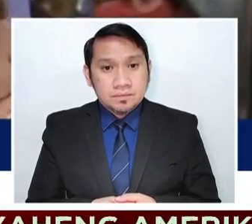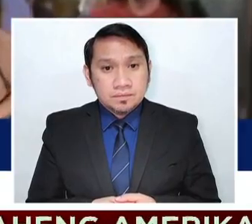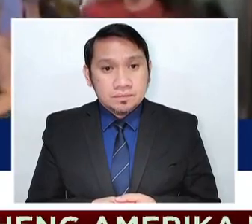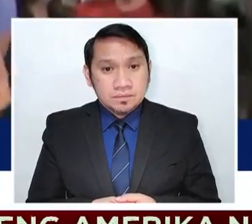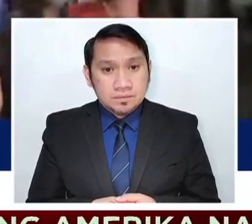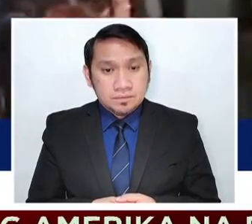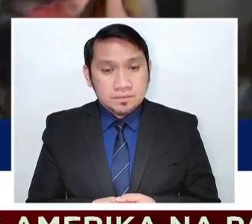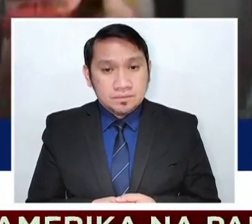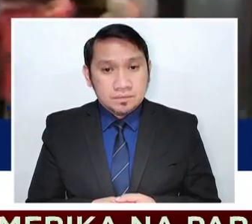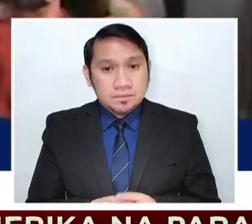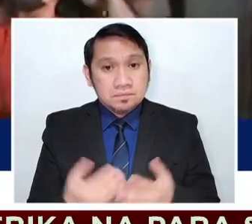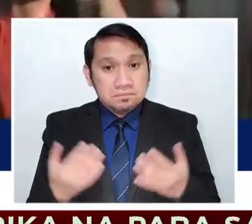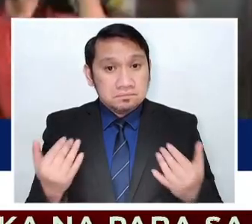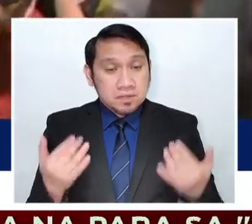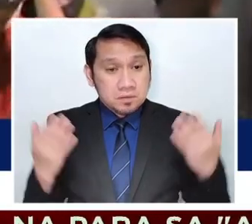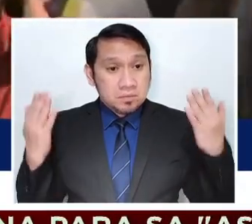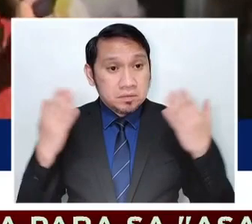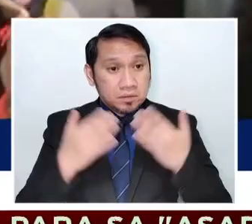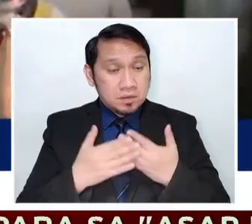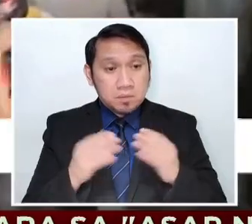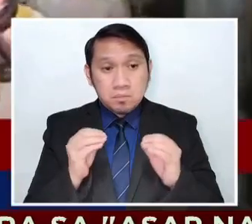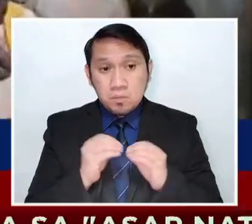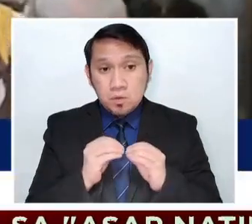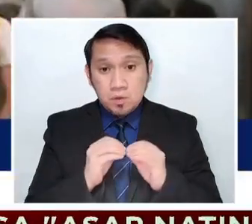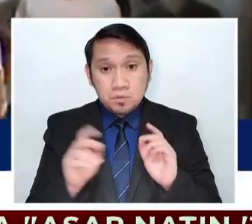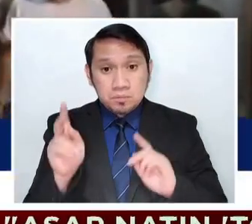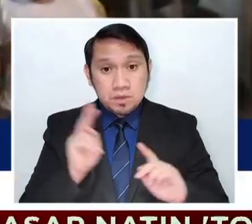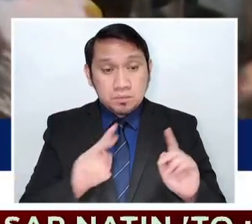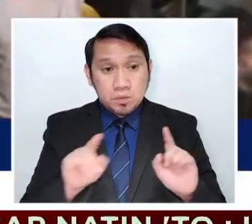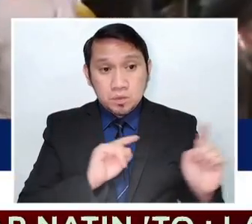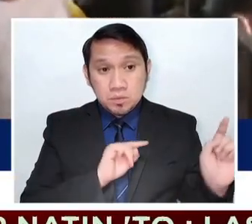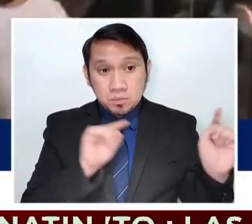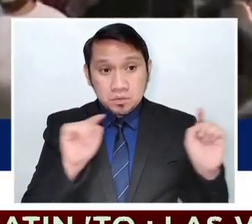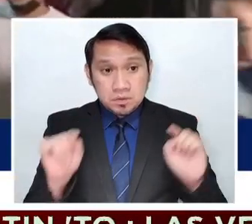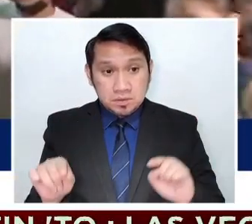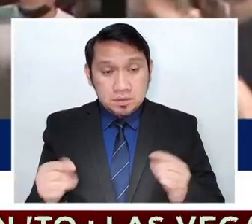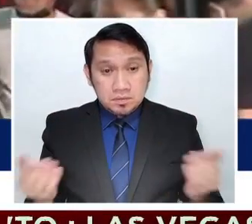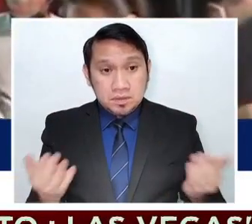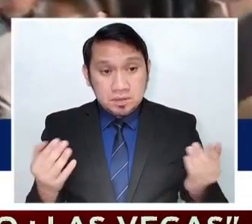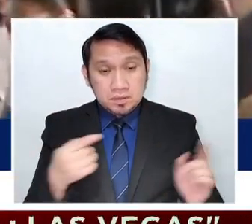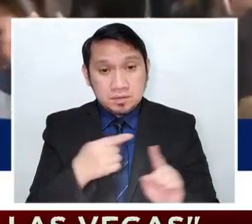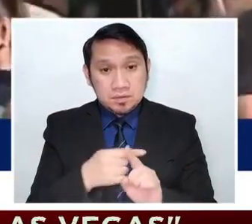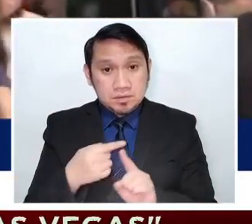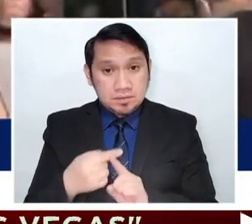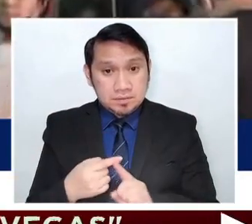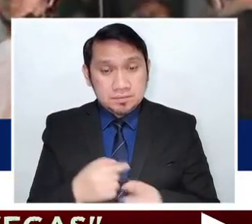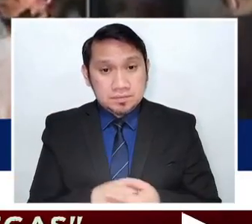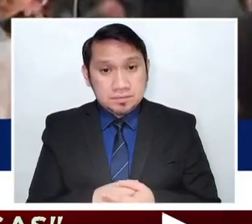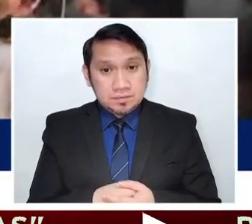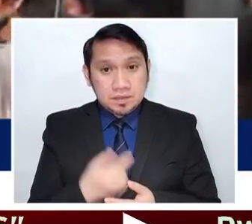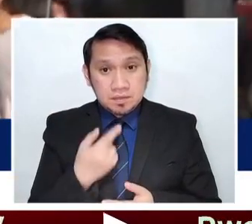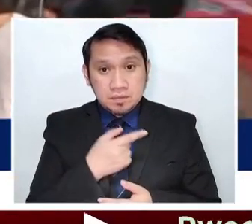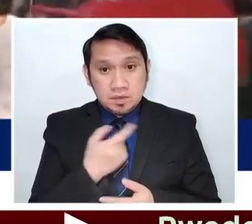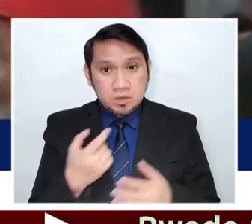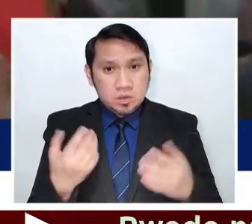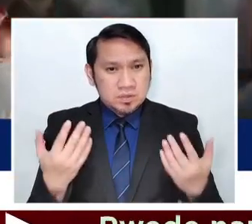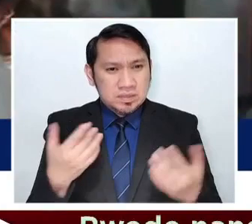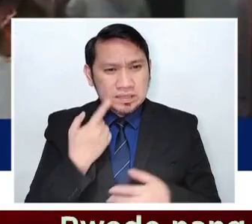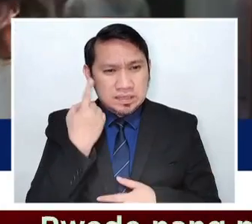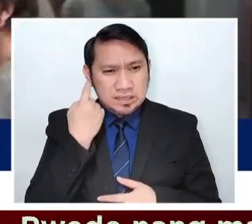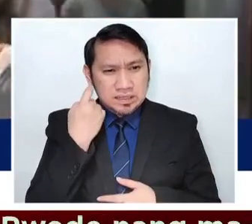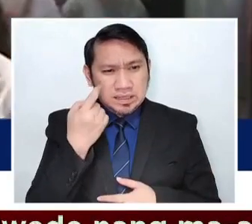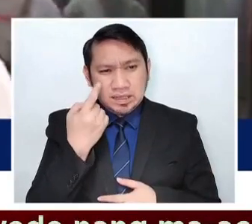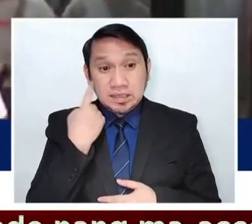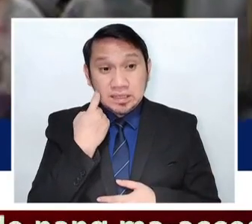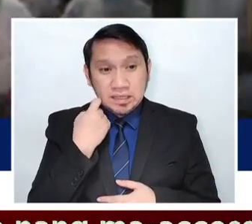Alvin, alam mo, habang gumagabi, mas lalong dumadami yung mga tao sa mga sementeryo dito sa Angon o Rizal. Bukod kasi sa sobrang init kanina,